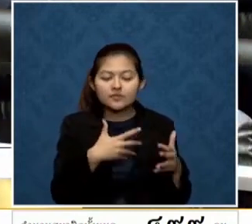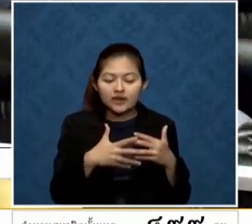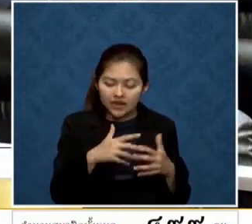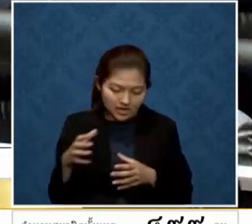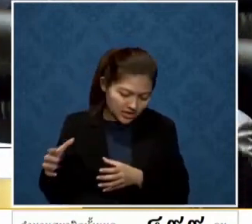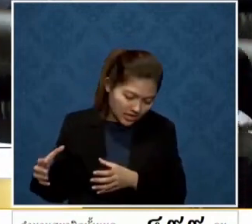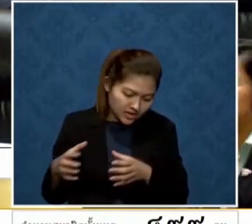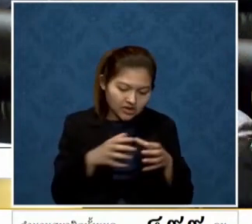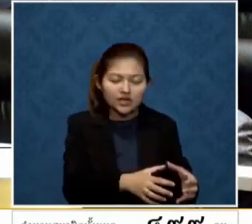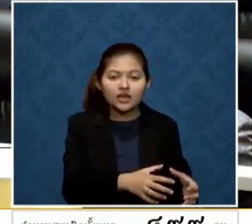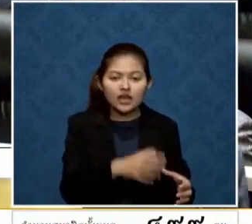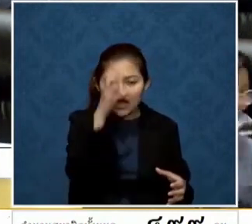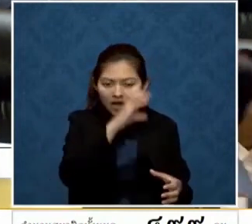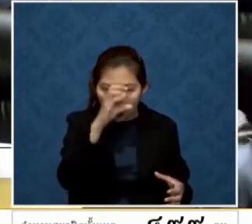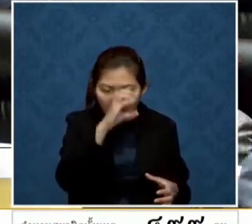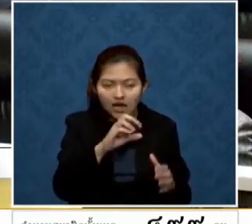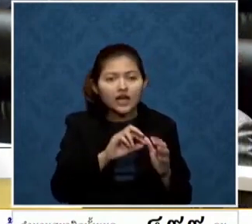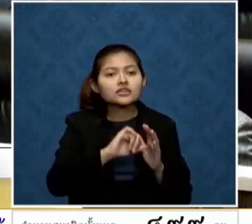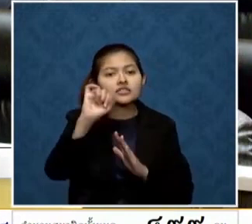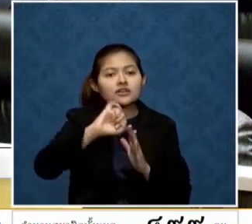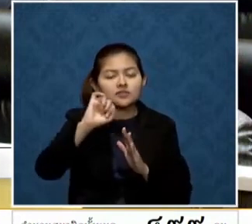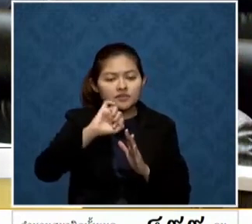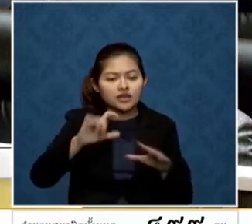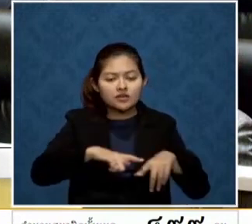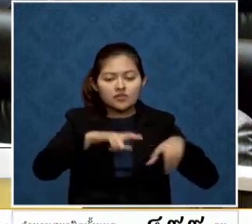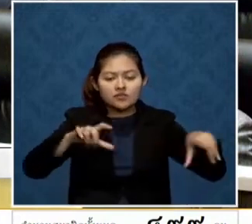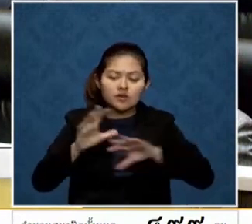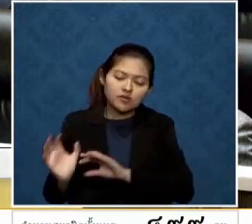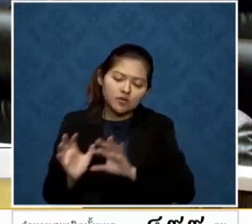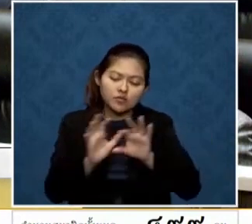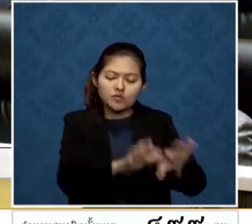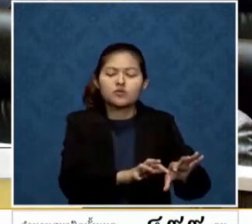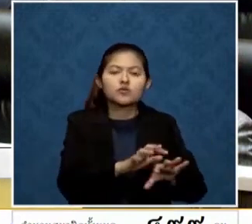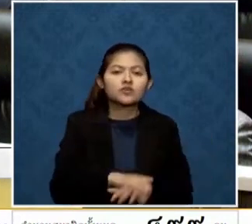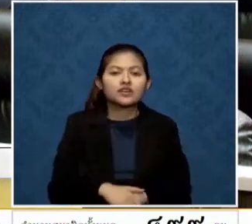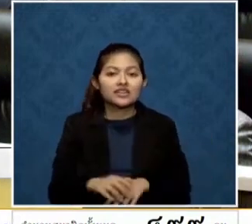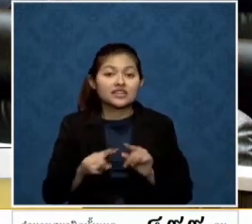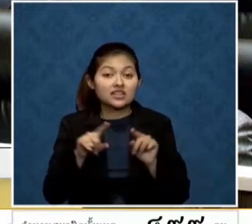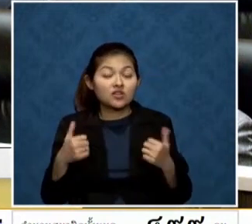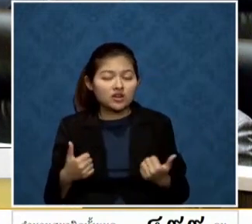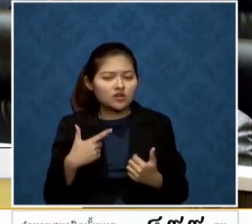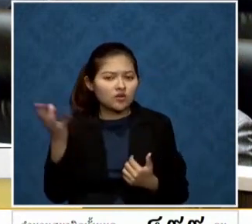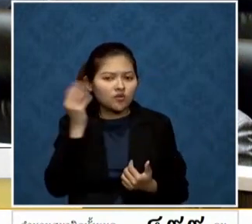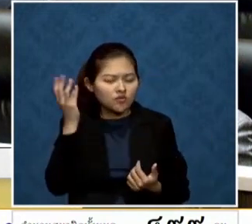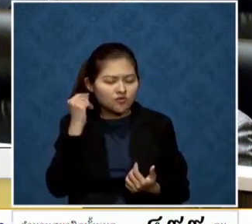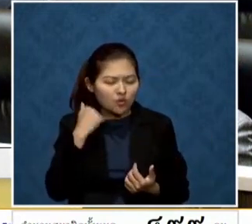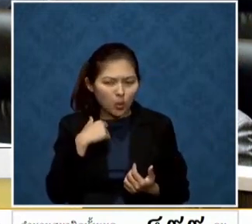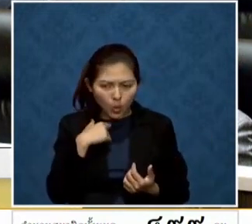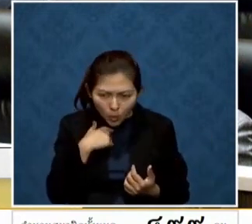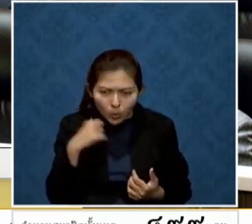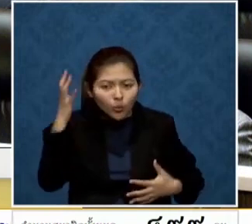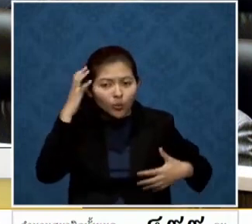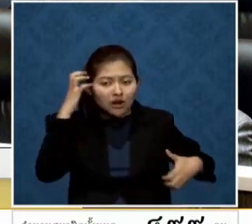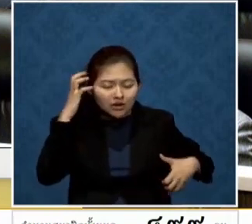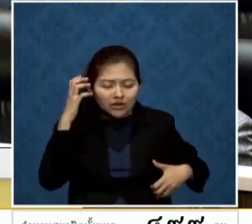เอาไปผมก็จัดแจงหาที่ที่จังหวัดเชียงใหม่ไว้ดูแลลิงจำนวนนั้นแต่ในขณะเดียวกันครับวันนี้ที่ฟังมาโอมีลิงอีกหลายของเพื่อน